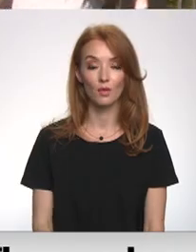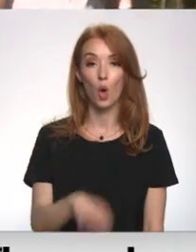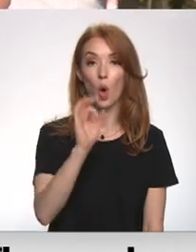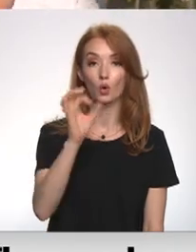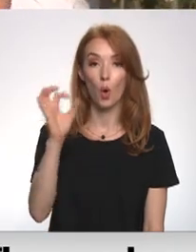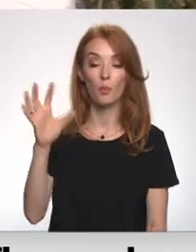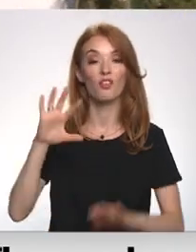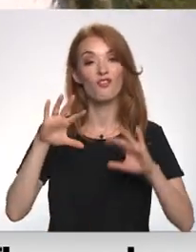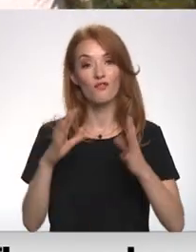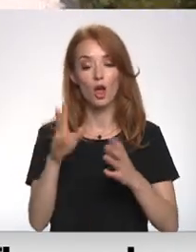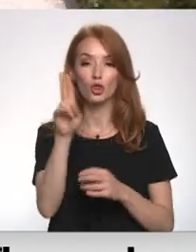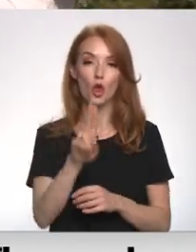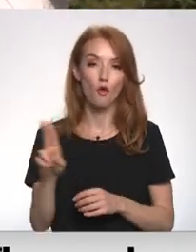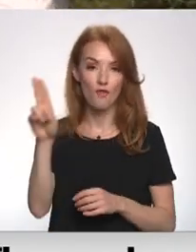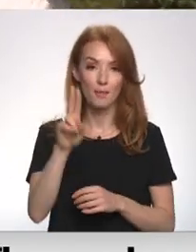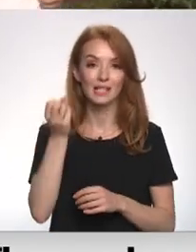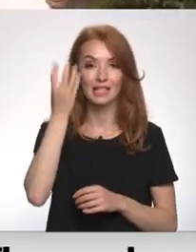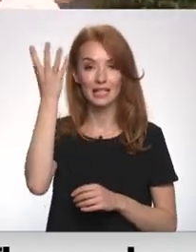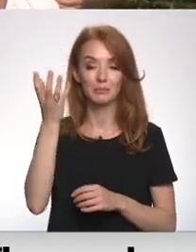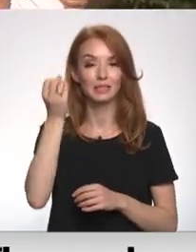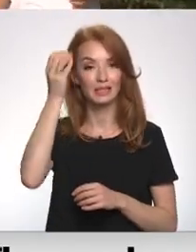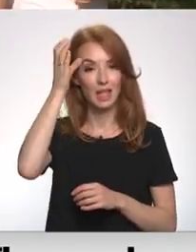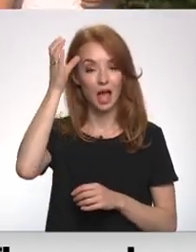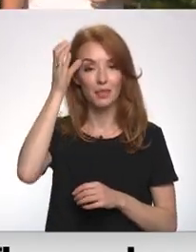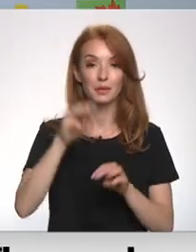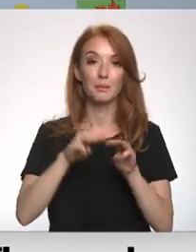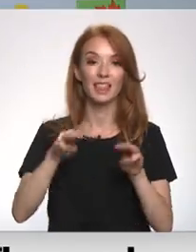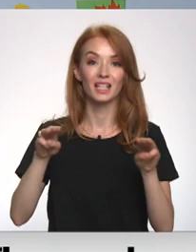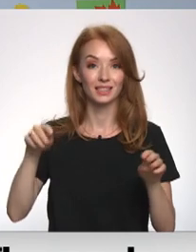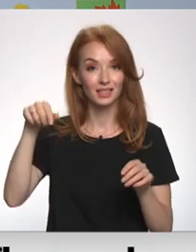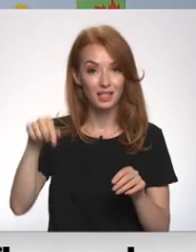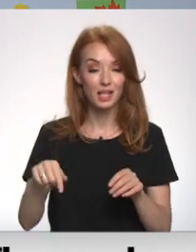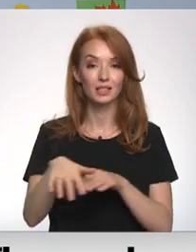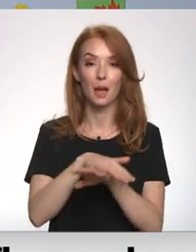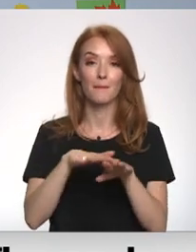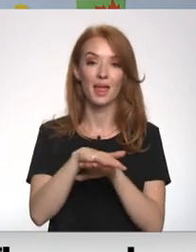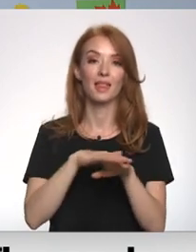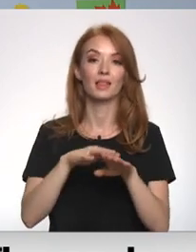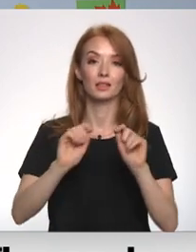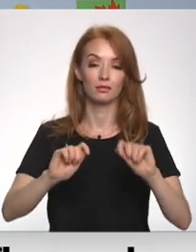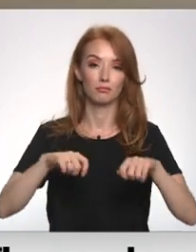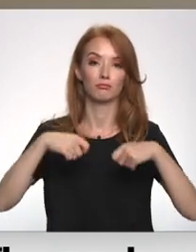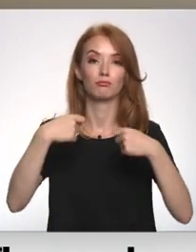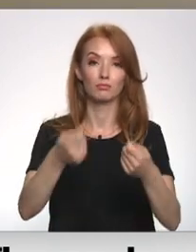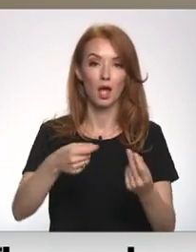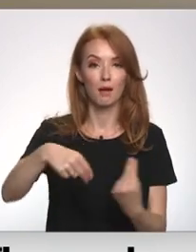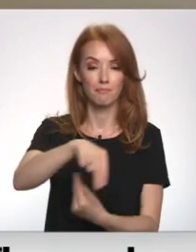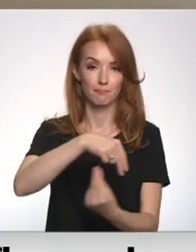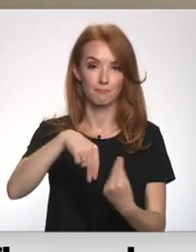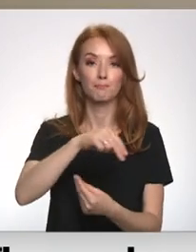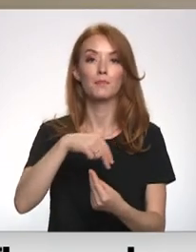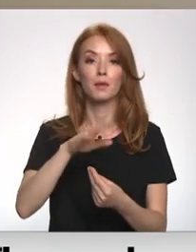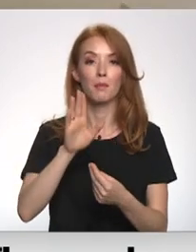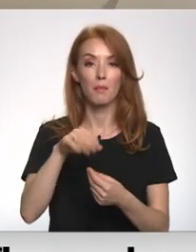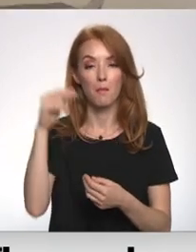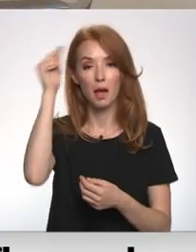Oktobrī vai vēlākais novembrī Izglītības un zinātnes ministrija sabiedriskajai apspriešanai plāno nodot likumprojektu par